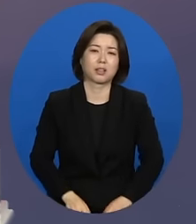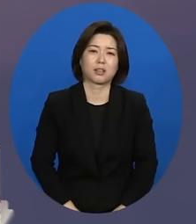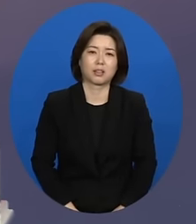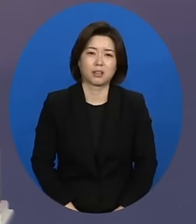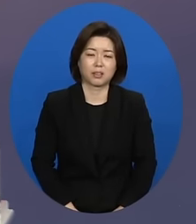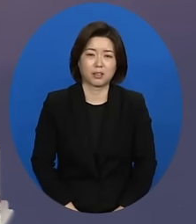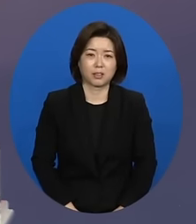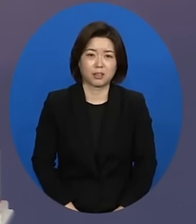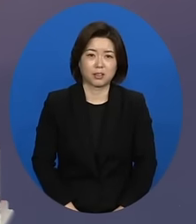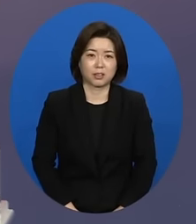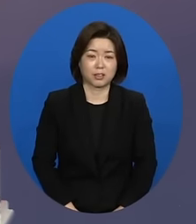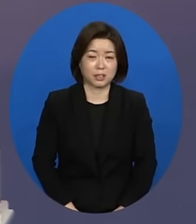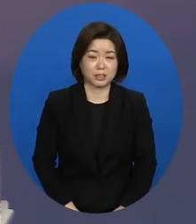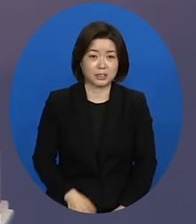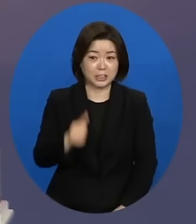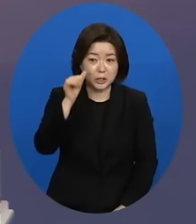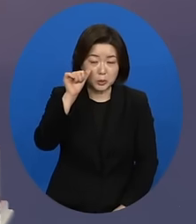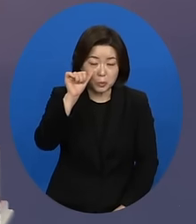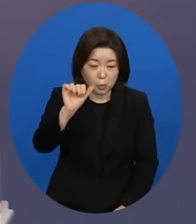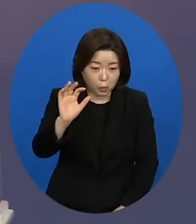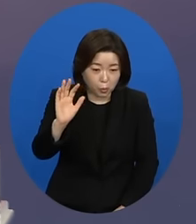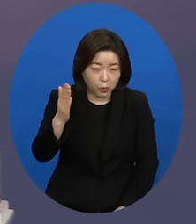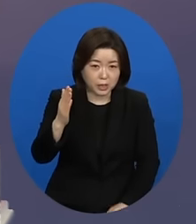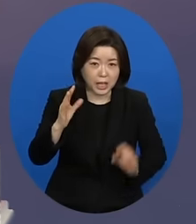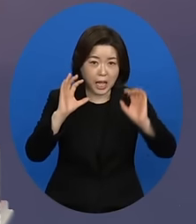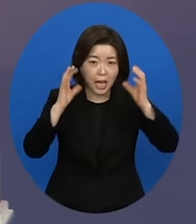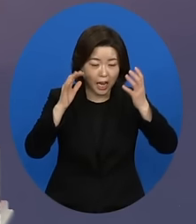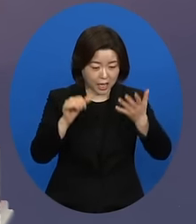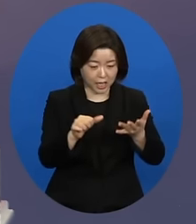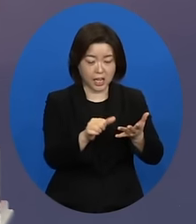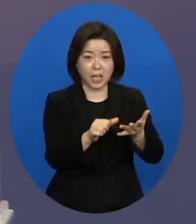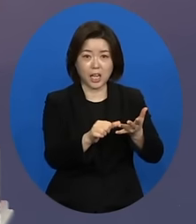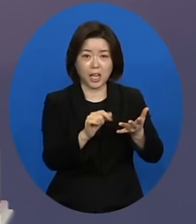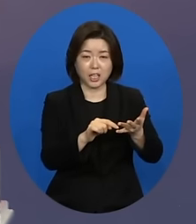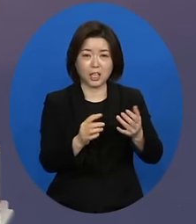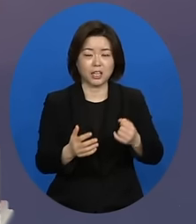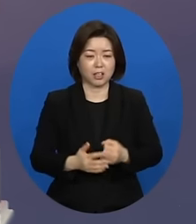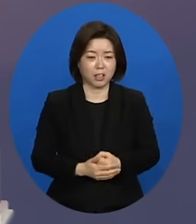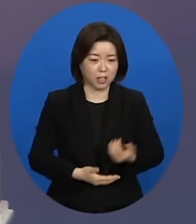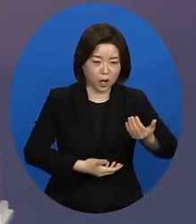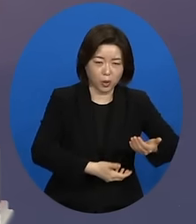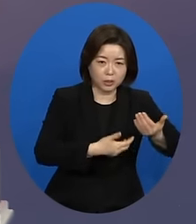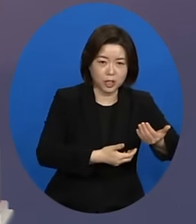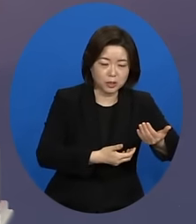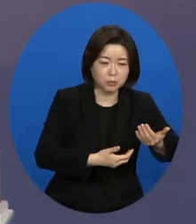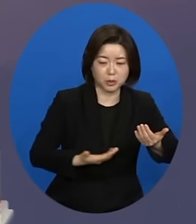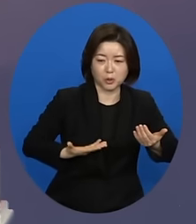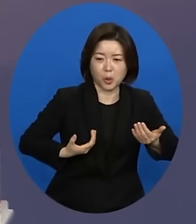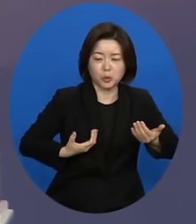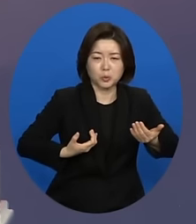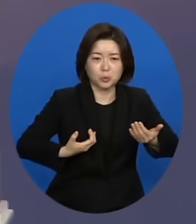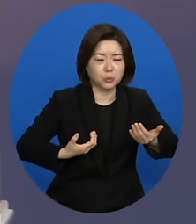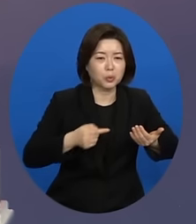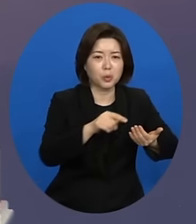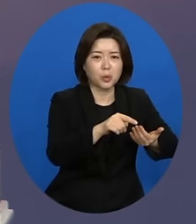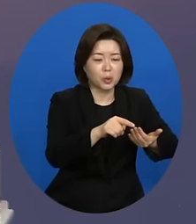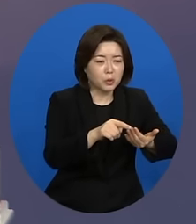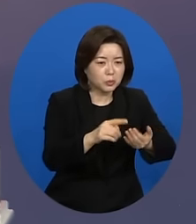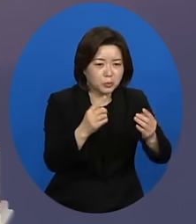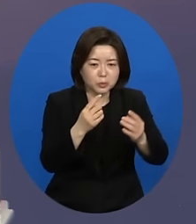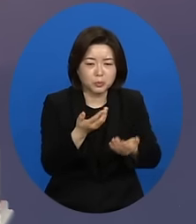닷새 된 어린 핏덩어리를 안고 젖동량을 했습니다. 기저귀 바꾸는 건 말할 것도